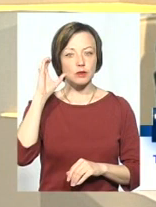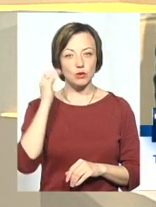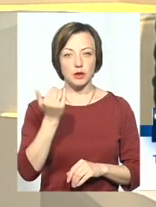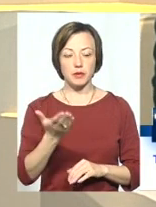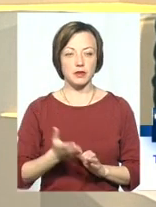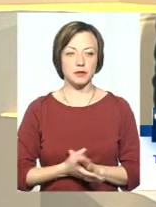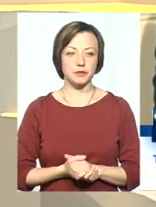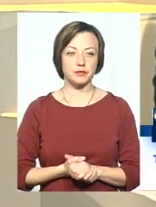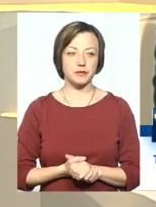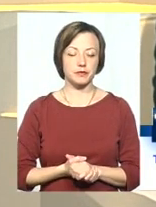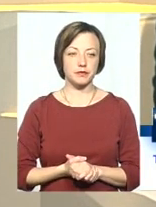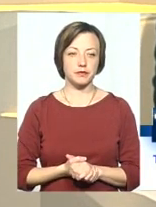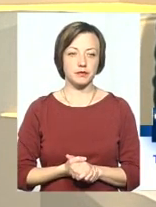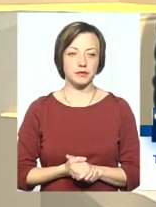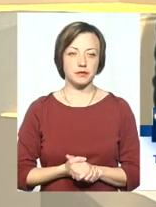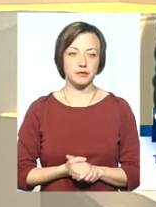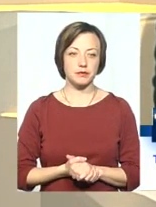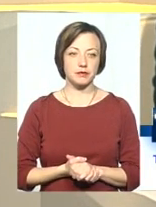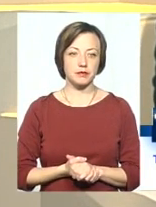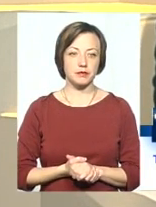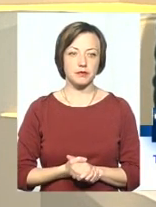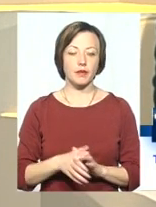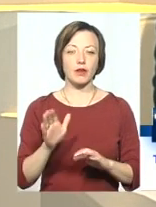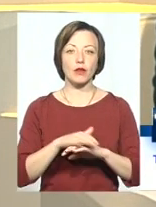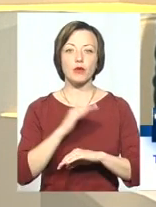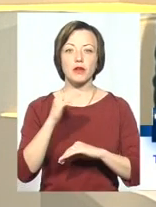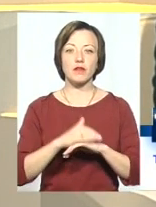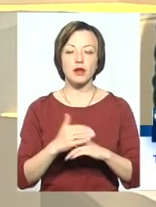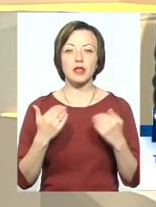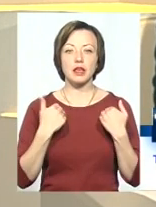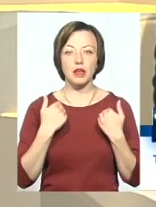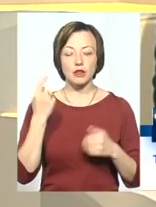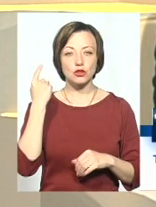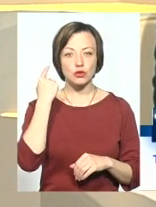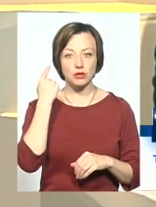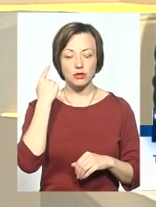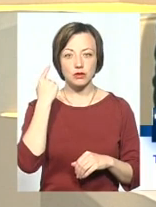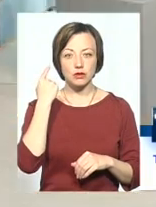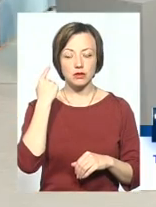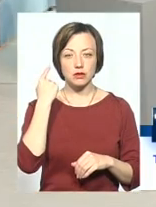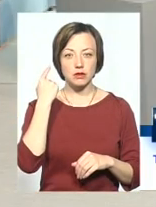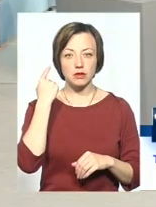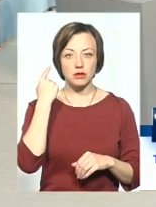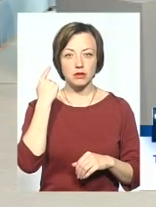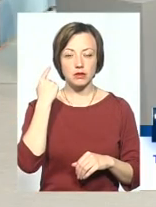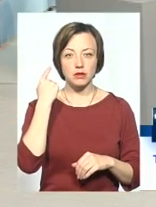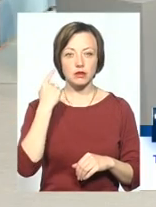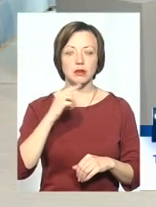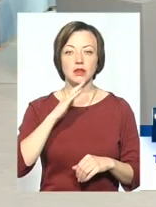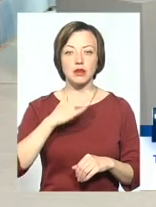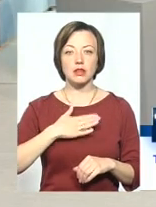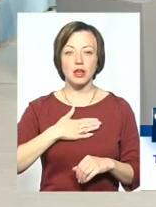Слухаємо додзвонювача. Горіть, будь ласка. Добрий вечір. Я чула, що наші депутати взялися за